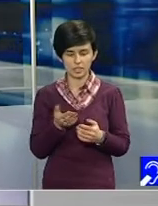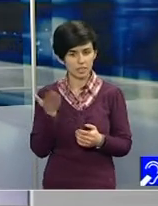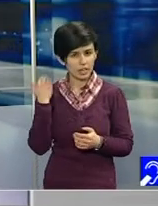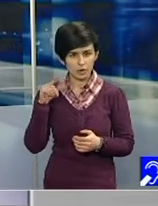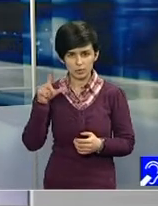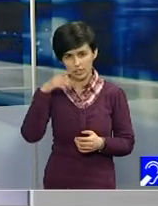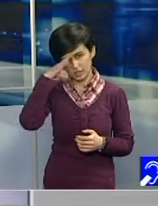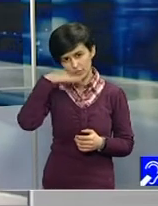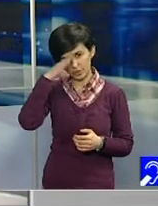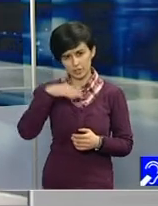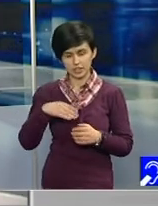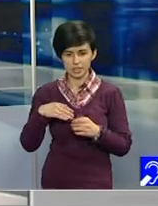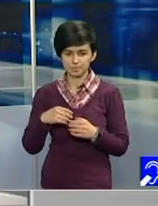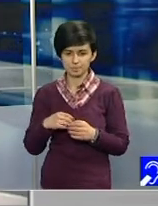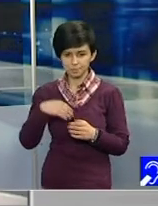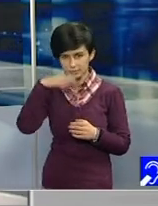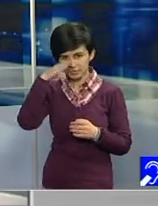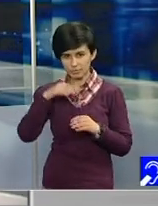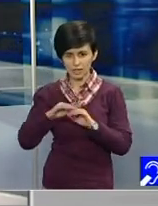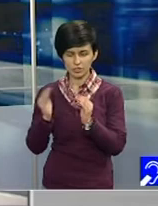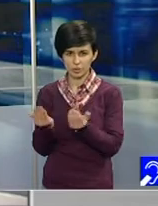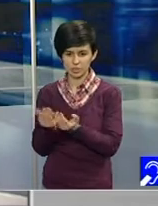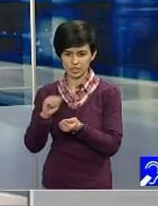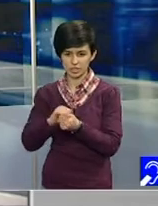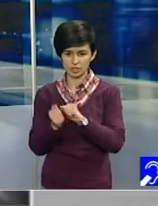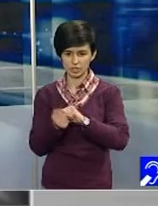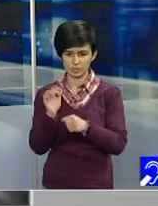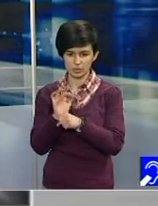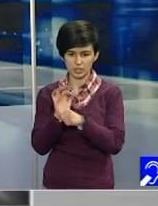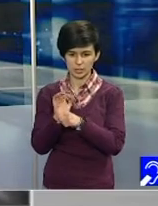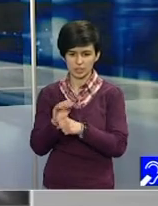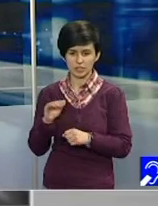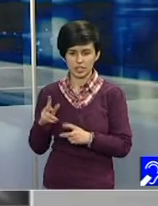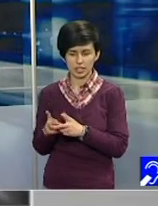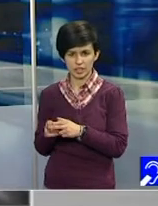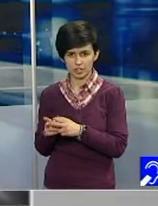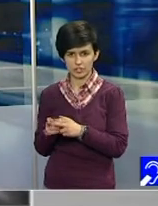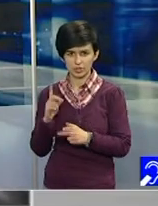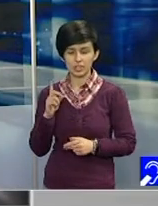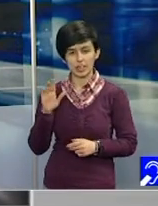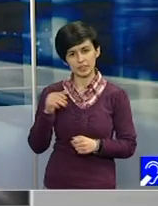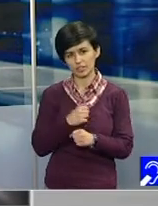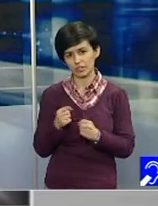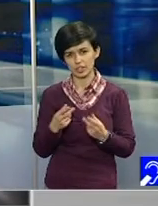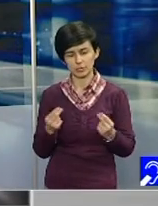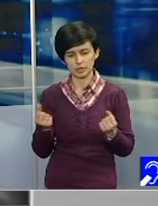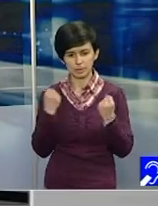zile Ziua Mondială de luptă împotriva cancerului, dar știu că aveți foarte multe acțiuni, foarte multe evenimente.